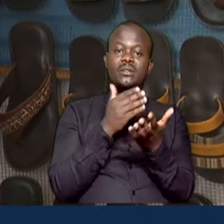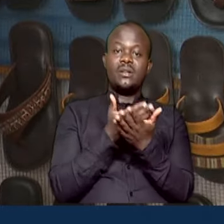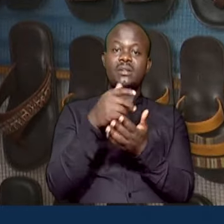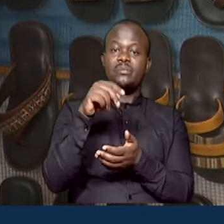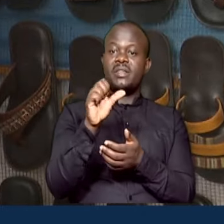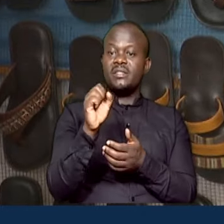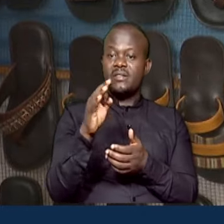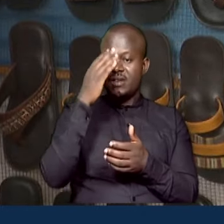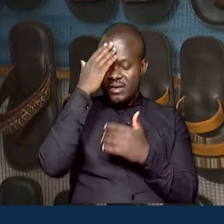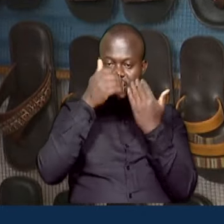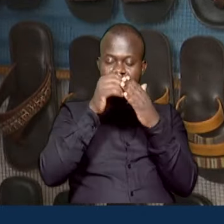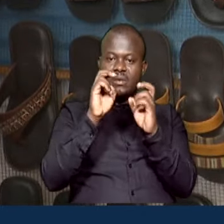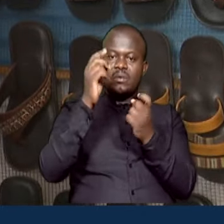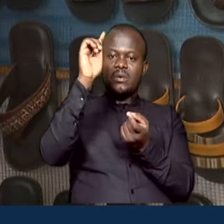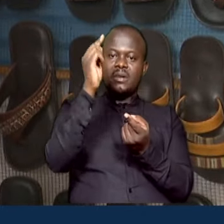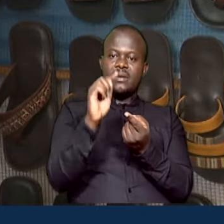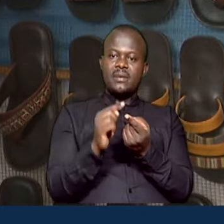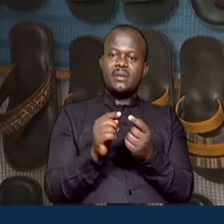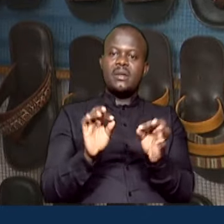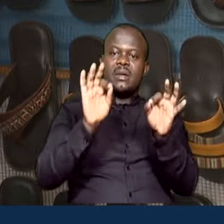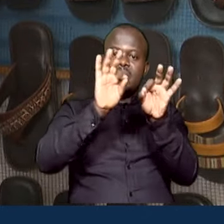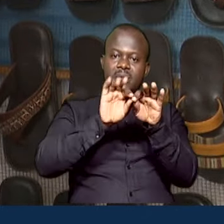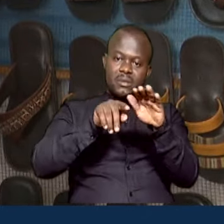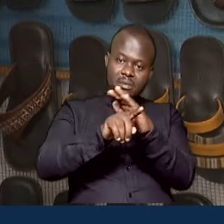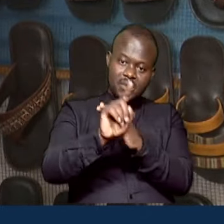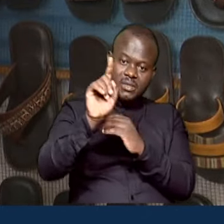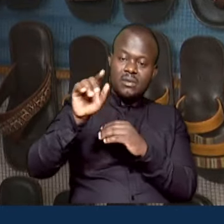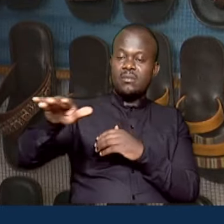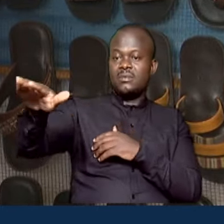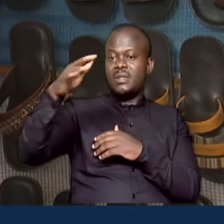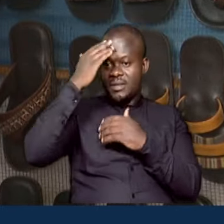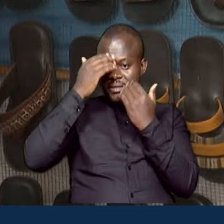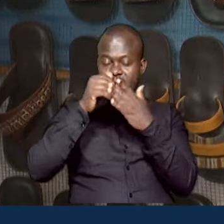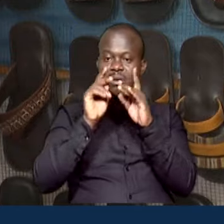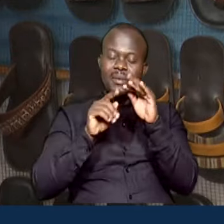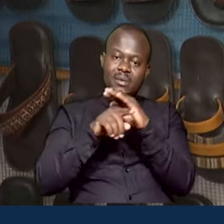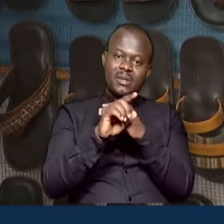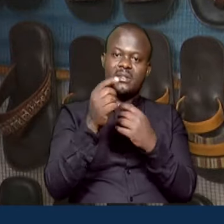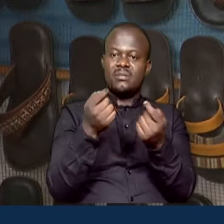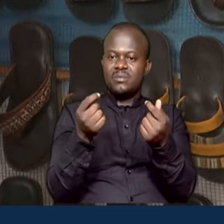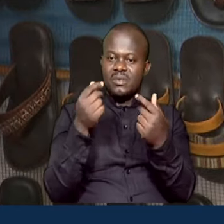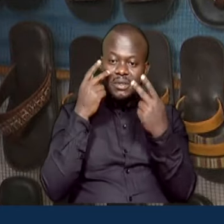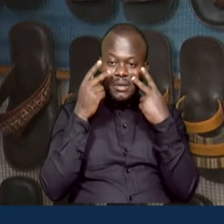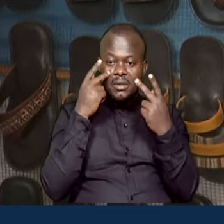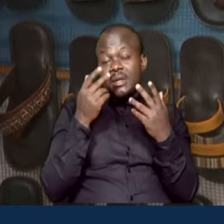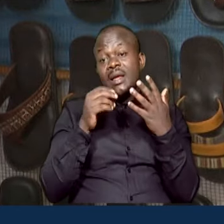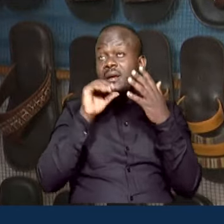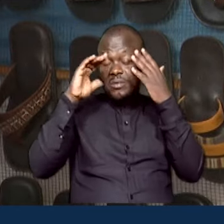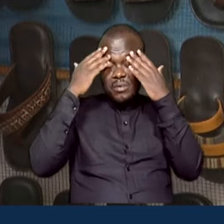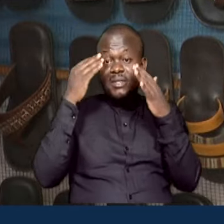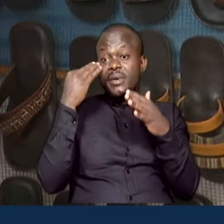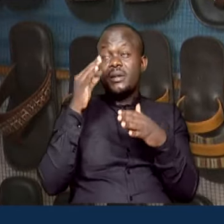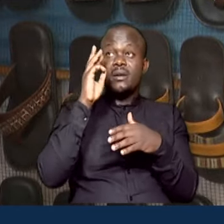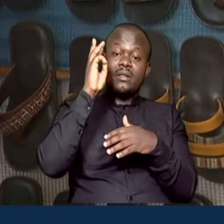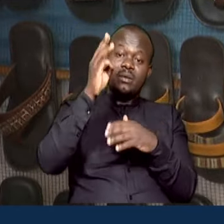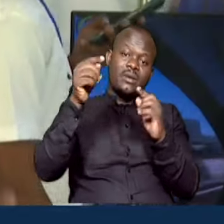ngo igabanye ibiciro byo kwinjira ku marembo kuko abantu barinjira ari bake, niko twayibonye. Sinzi wenda bazaza ariko